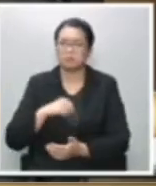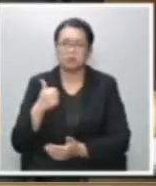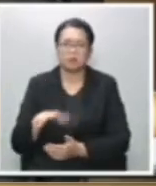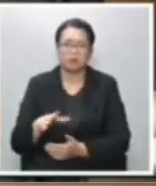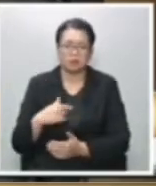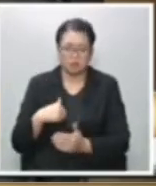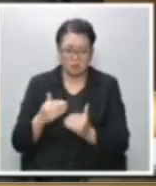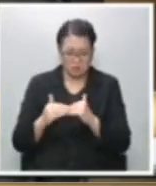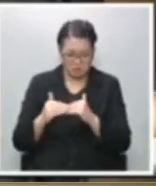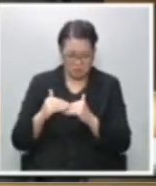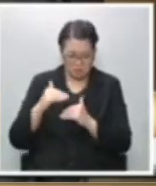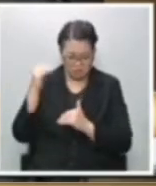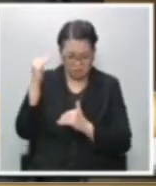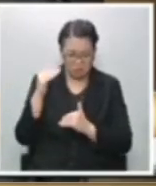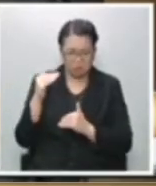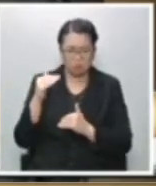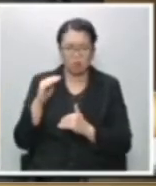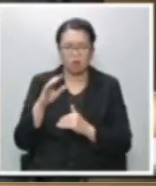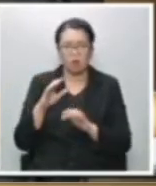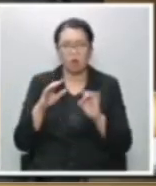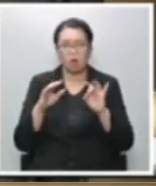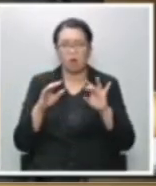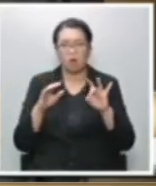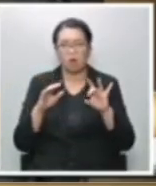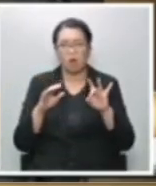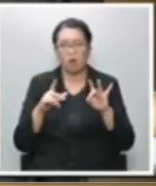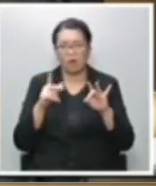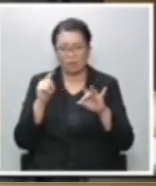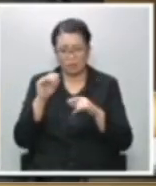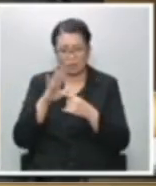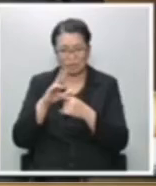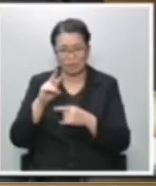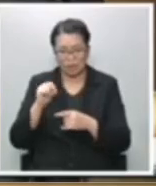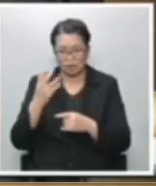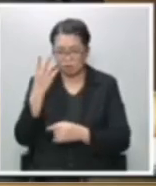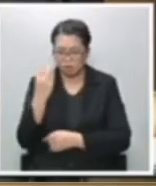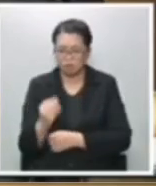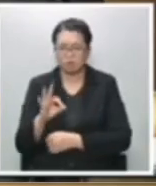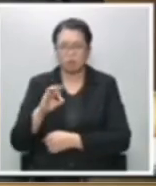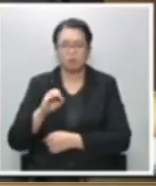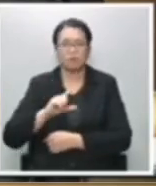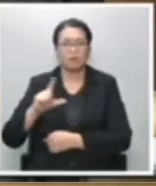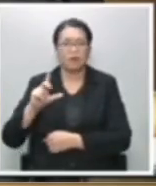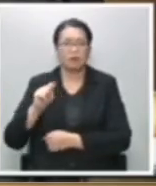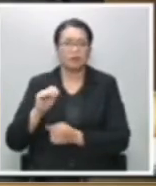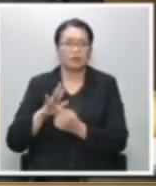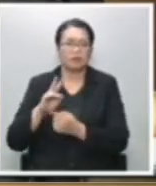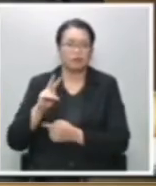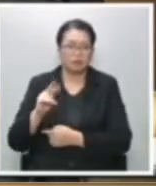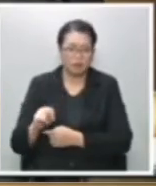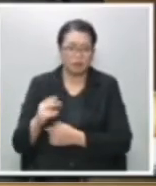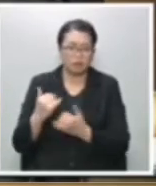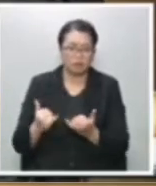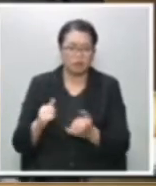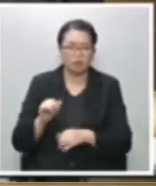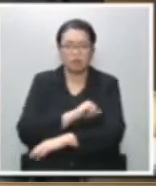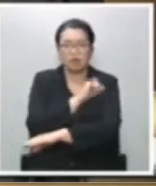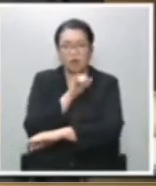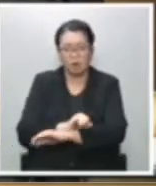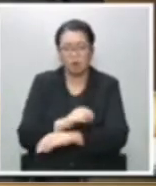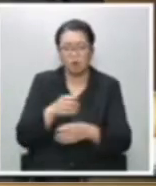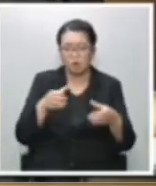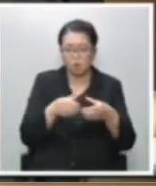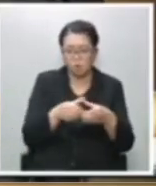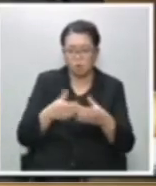กว่าล้านตันก็เหลือประมาณ90ล้านตันขณะนี้ชาวไร่อ้อยกับโร